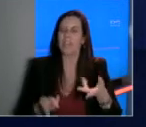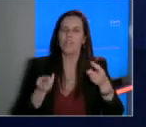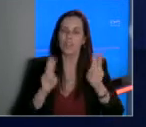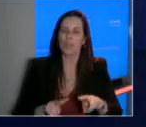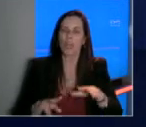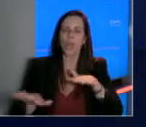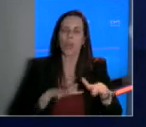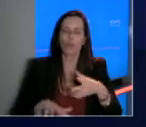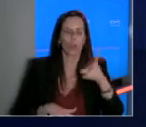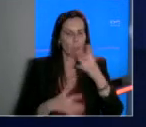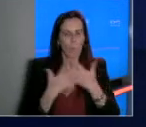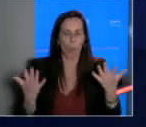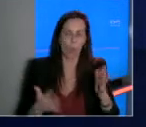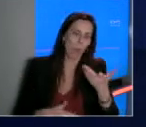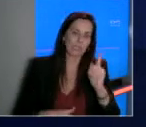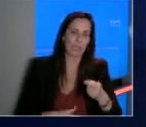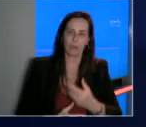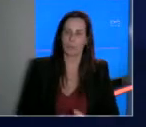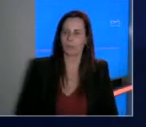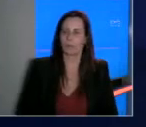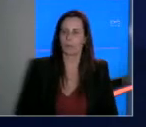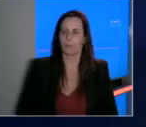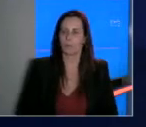אפשרות לקואליציה יותר ברורה?